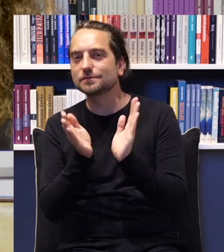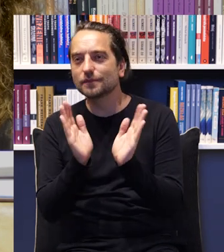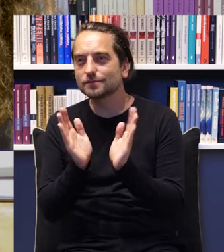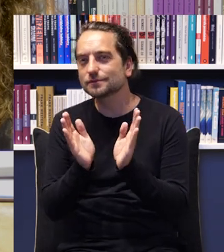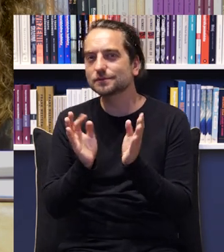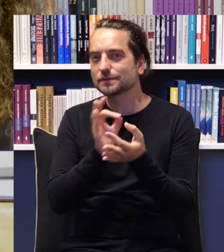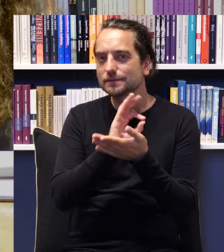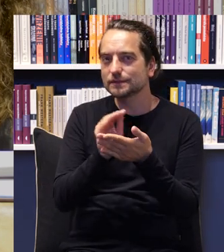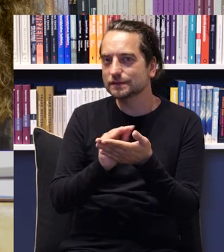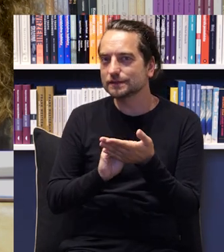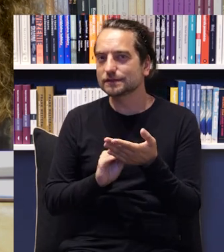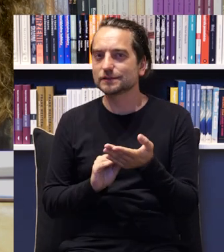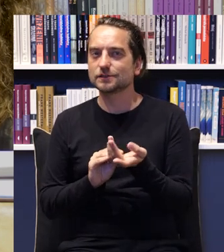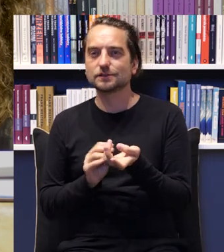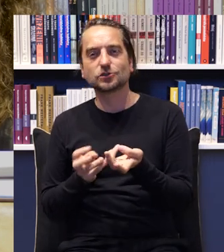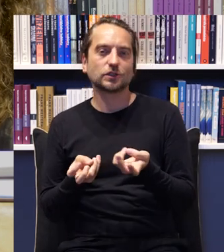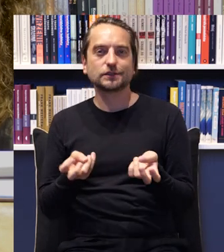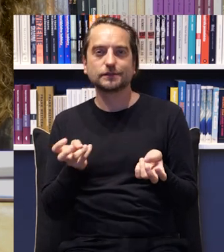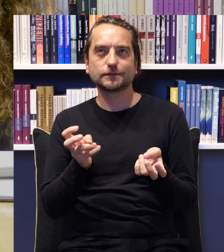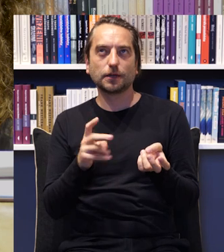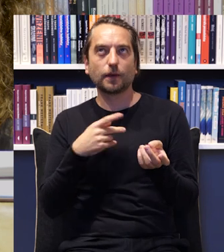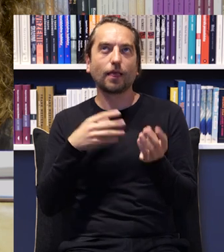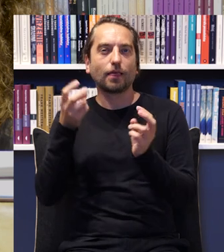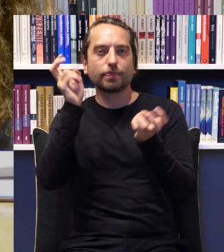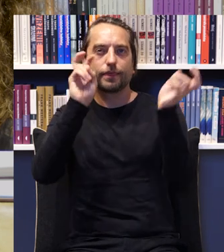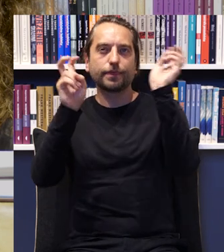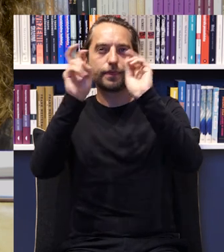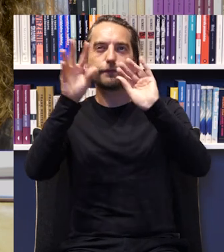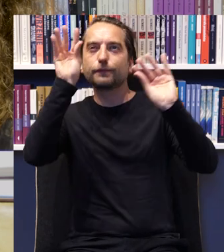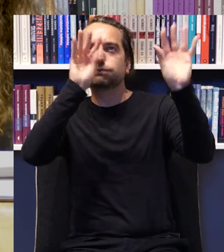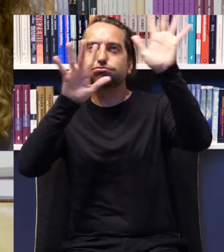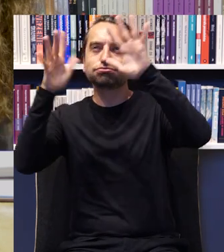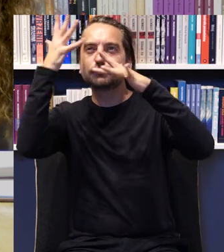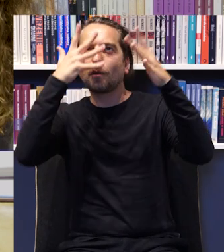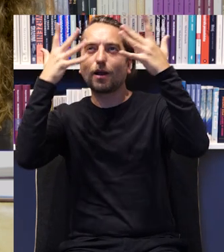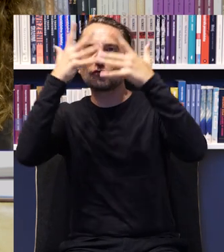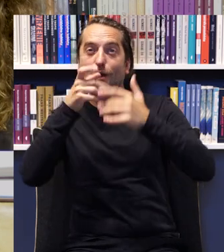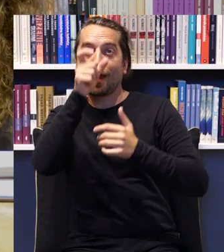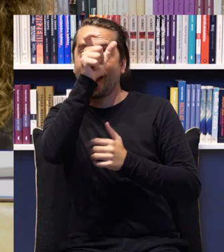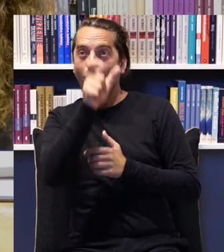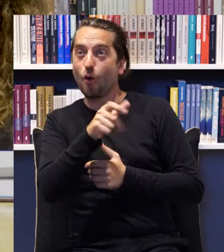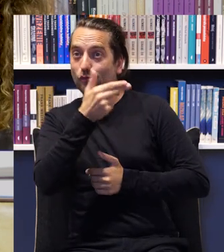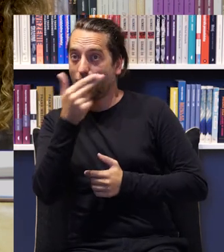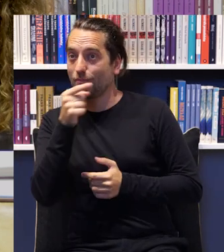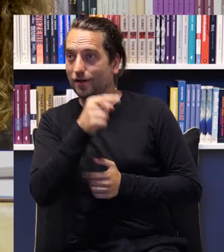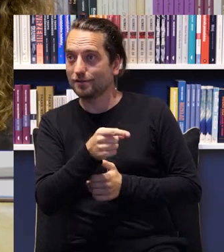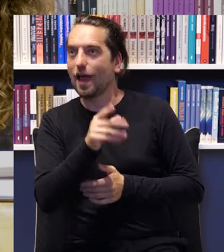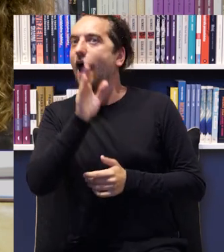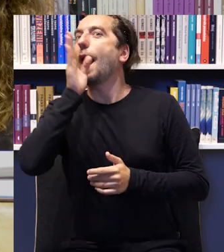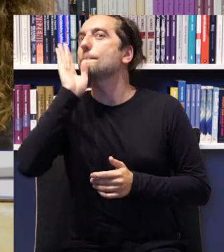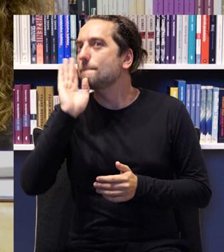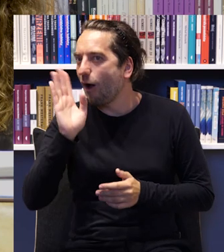właśnie, że tworzymy sobie jakieś wyobrażenie na temat, a potem je